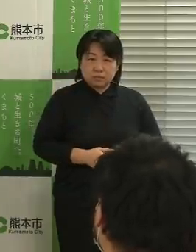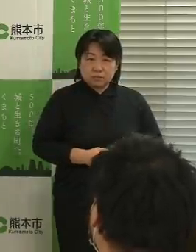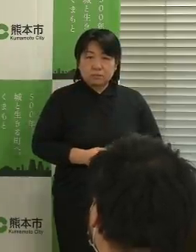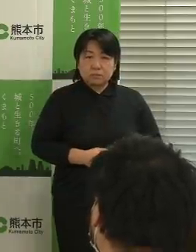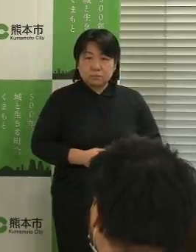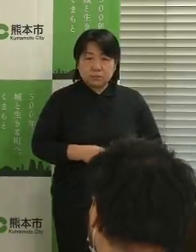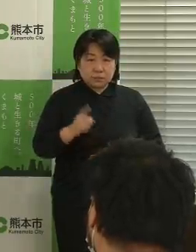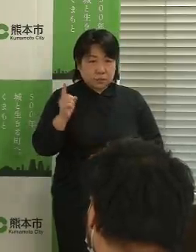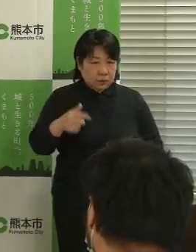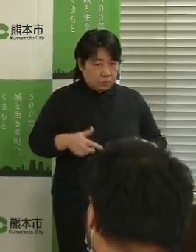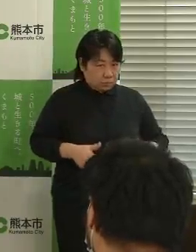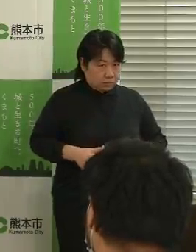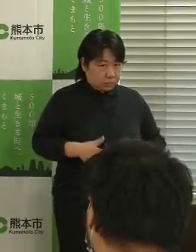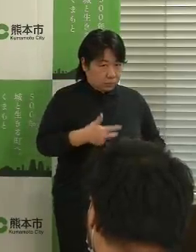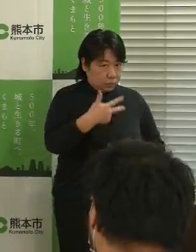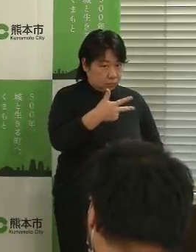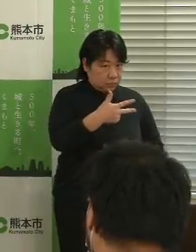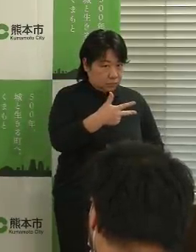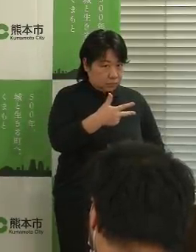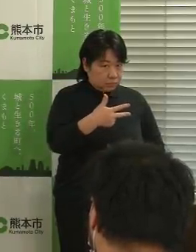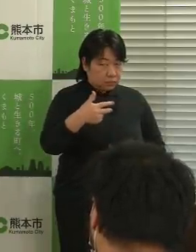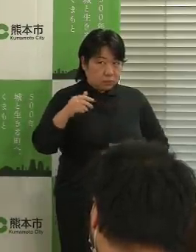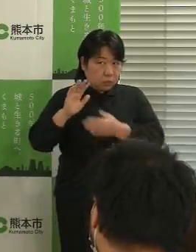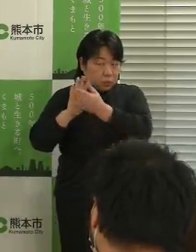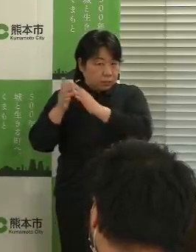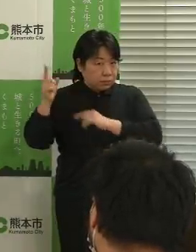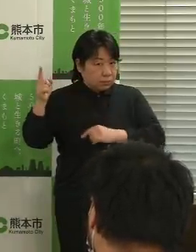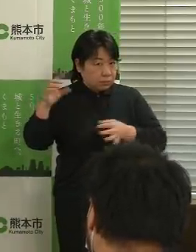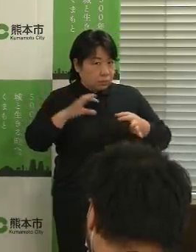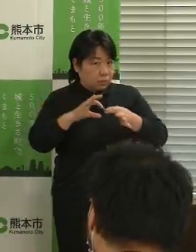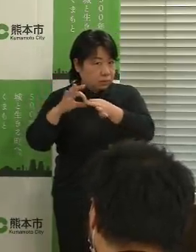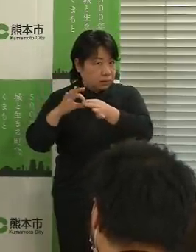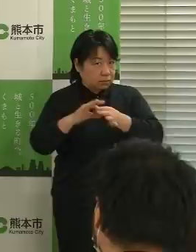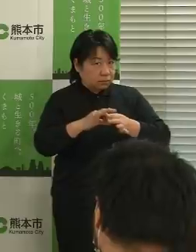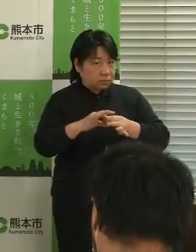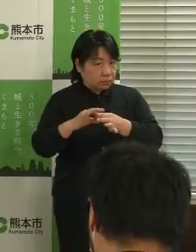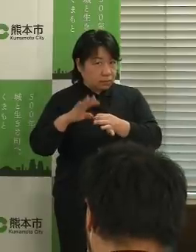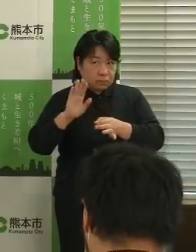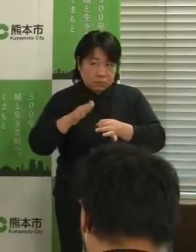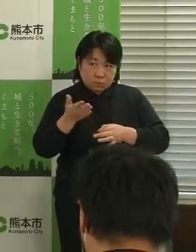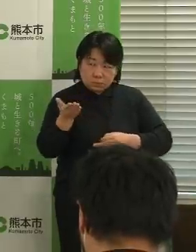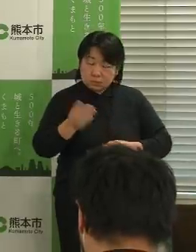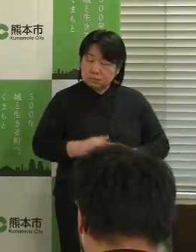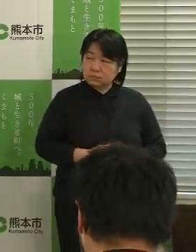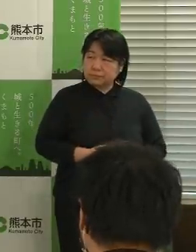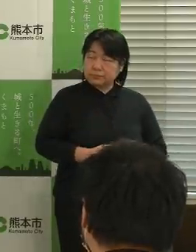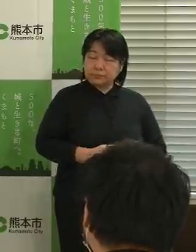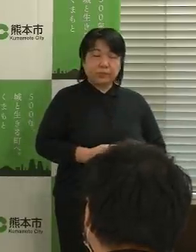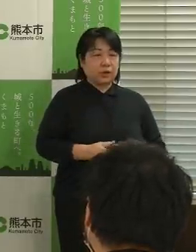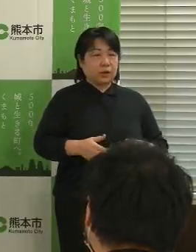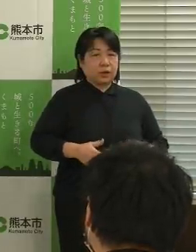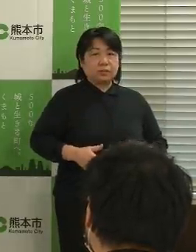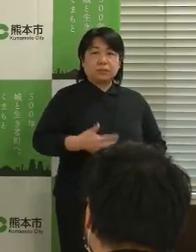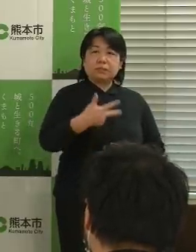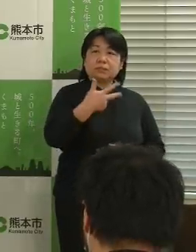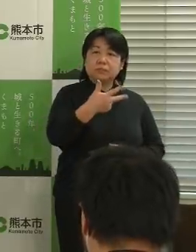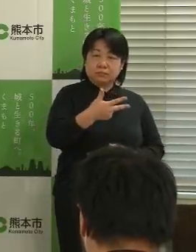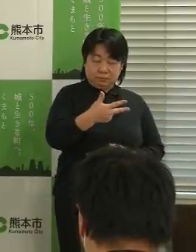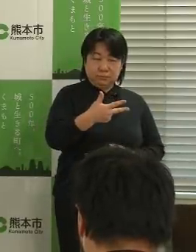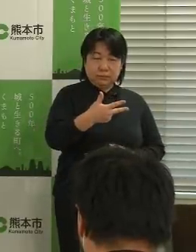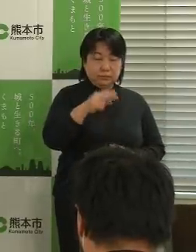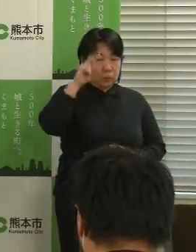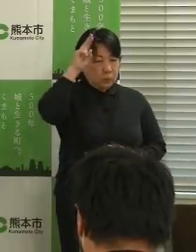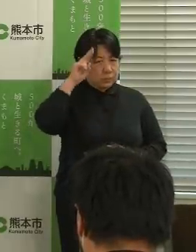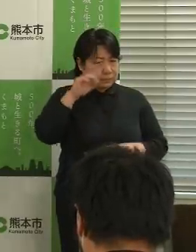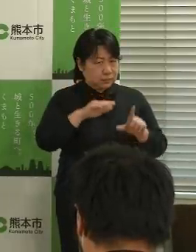は熊本市との連携もされているもの なんですか？一応熊本市のですね、当然リスクレ